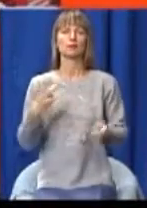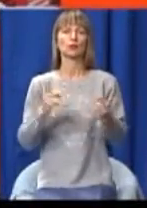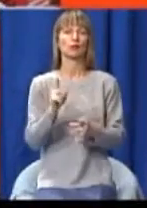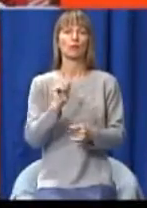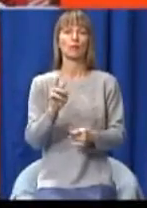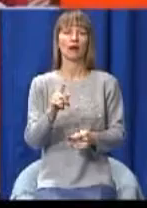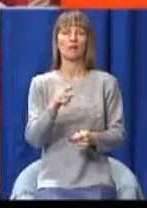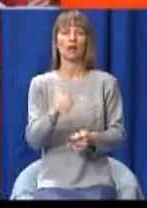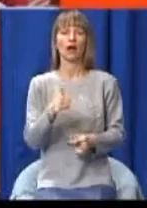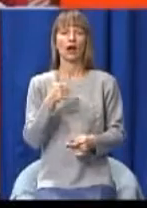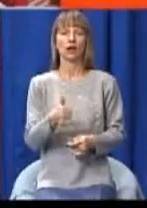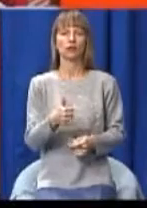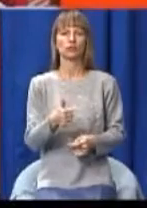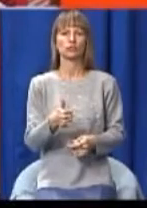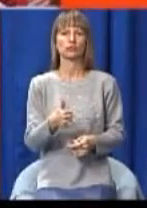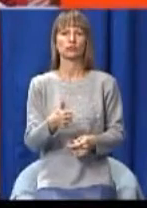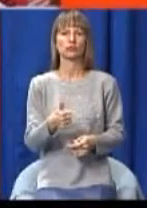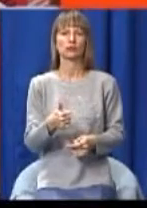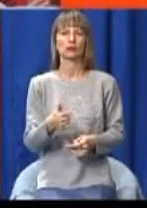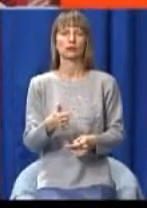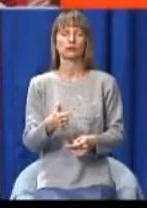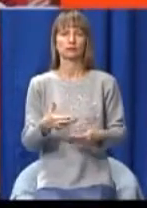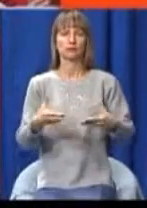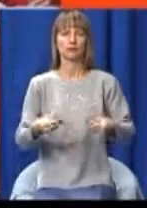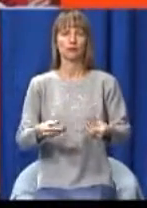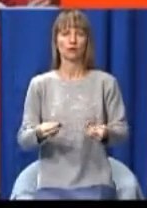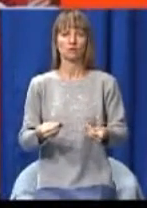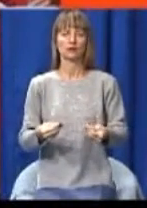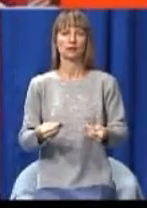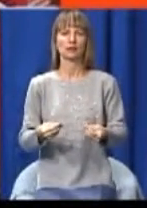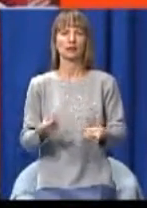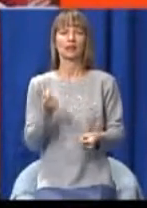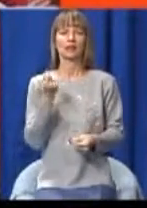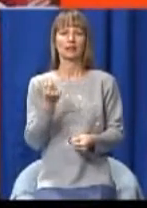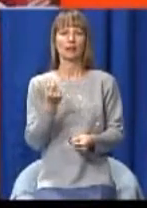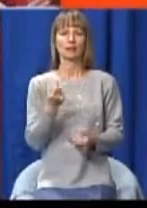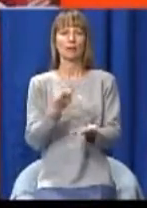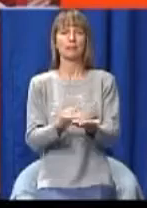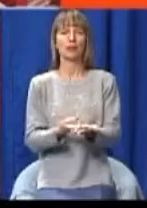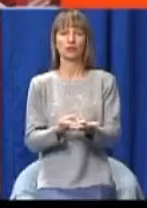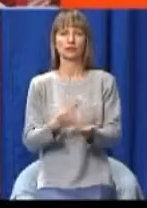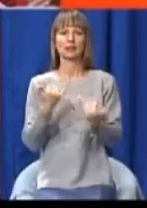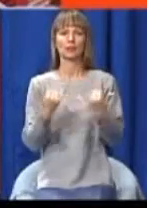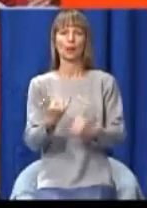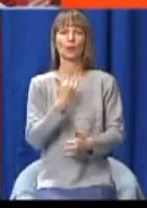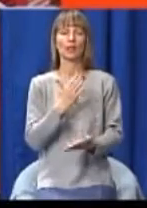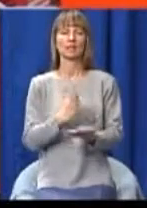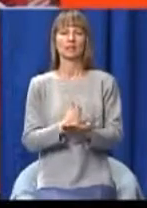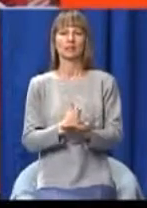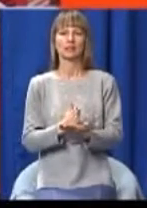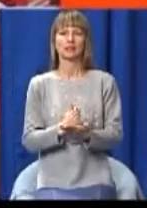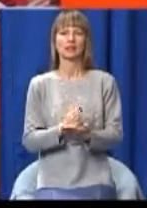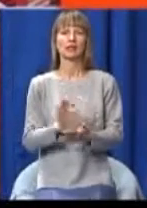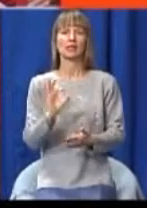щоб вона добре так просякла водою. Трошки полежить, і тепер у нас є ось такий